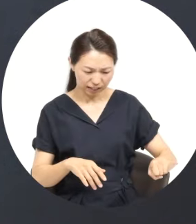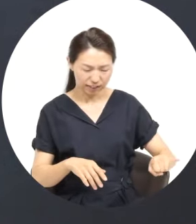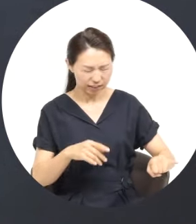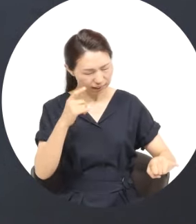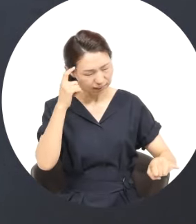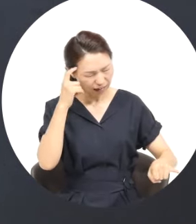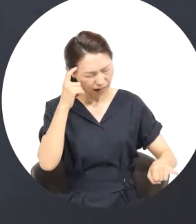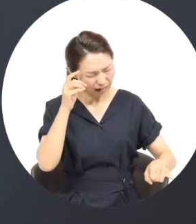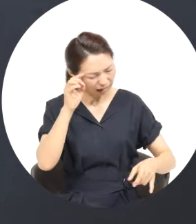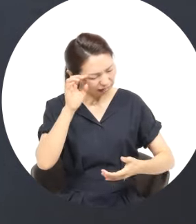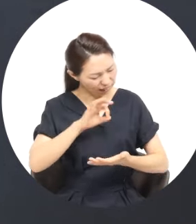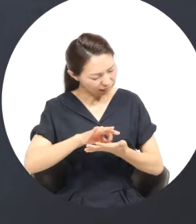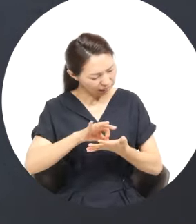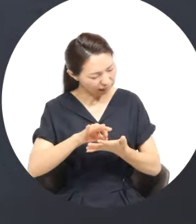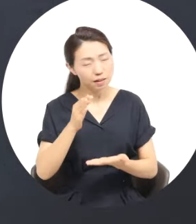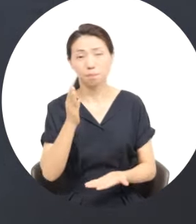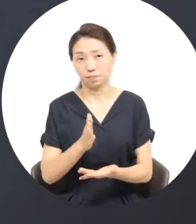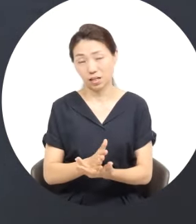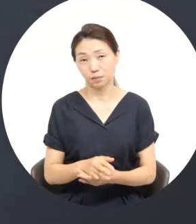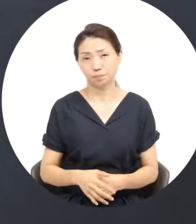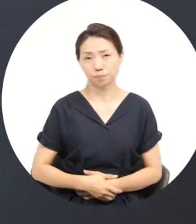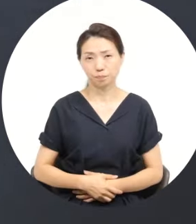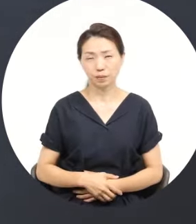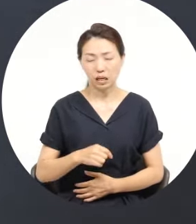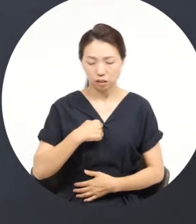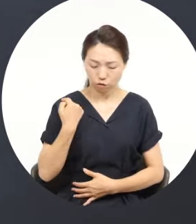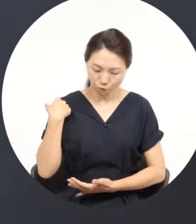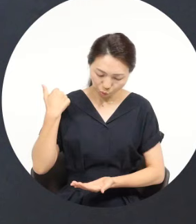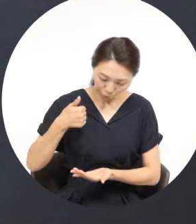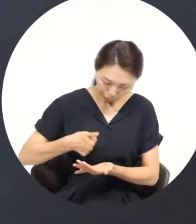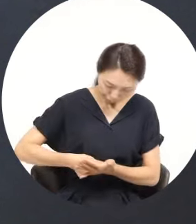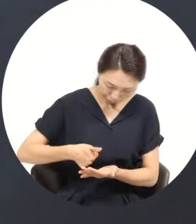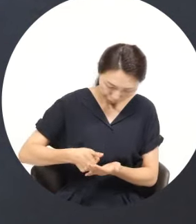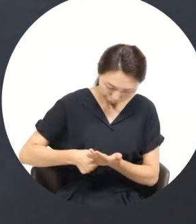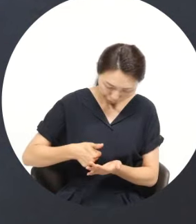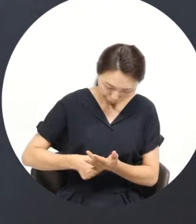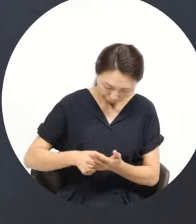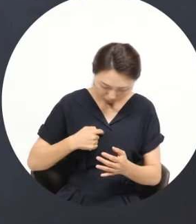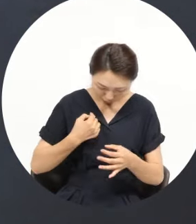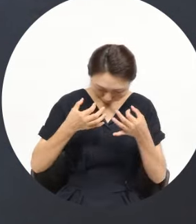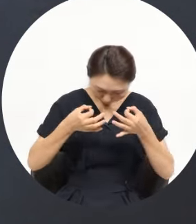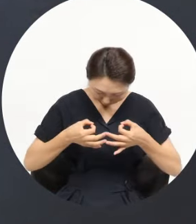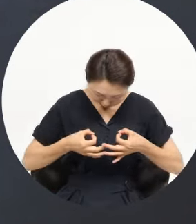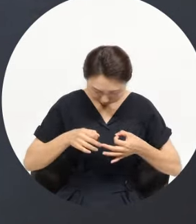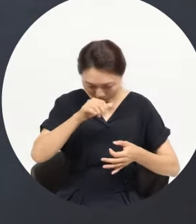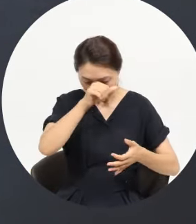돼요. 자기가 깊이 절을 하면서 나를 돌아보고